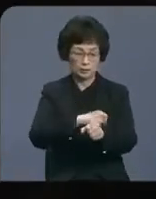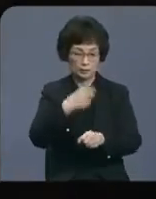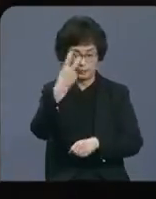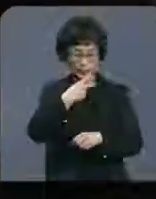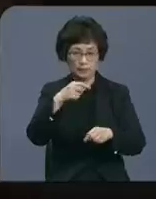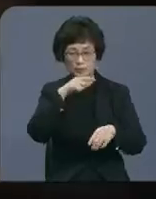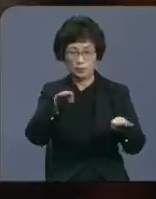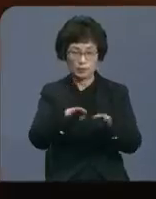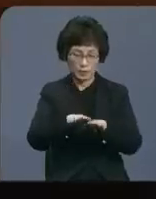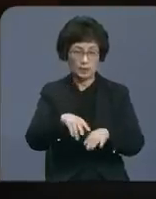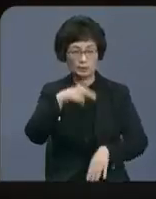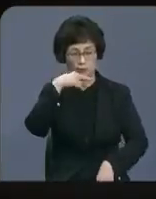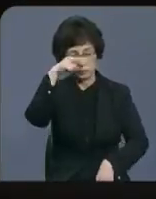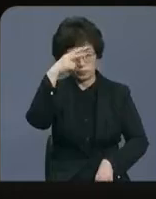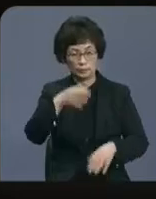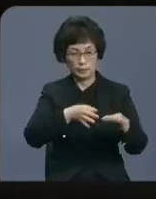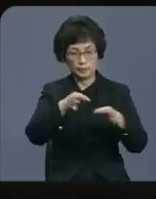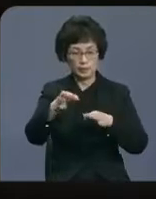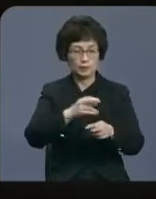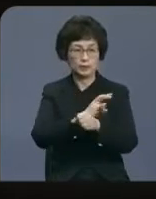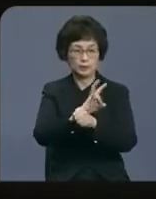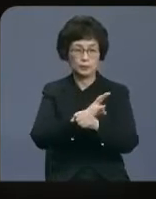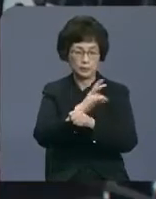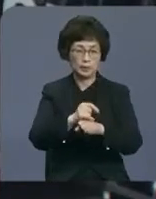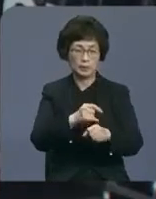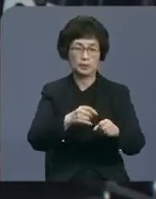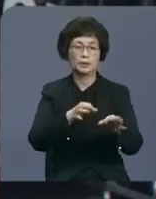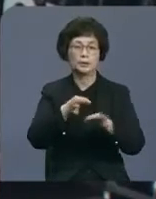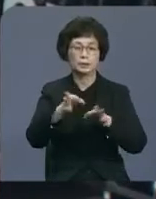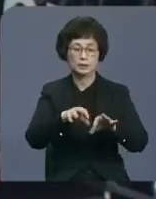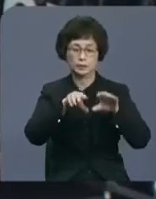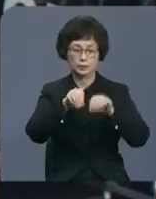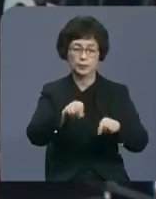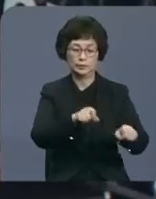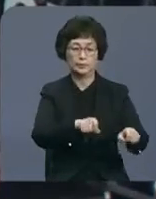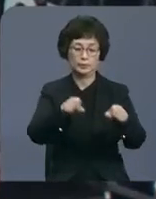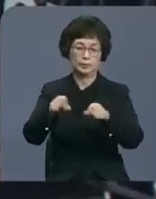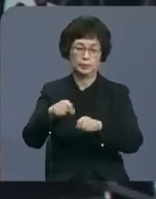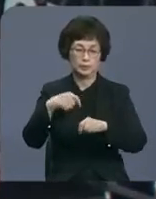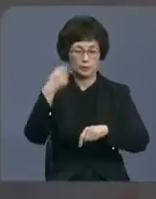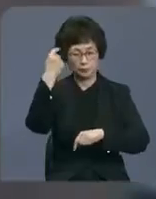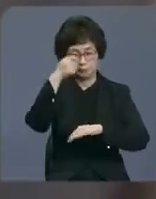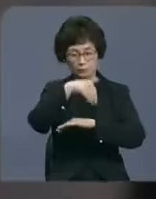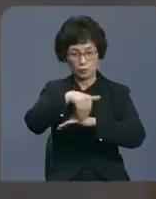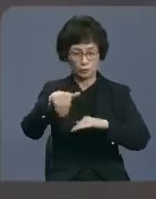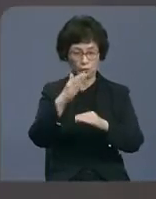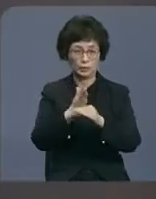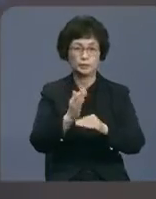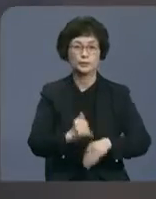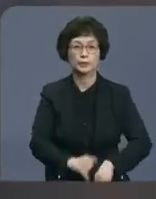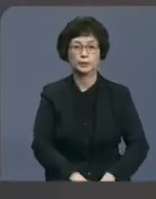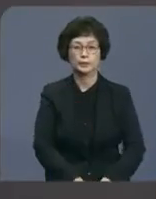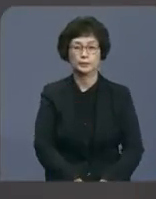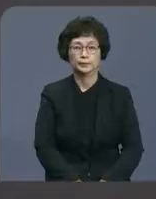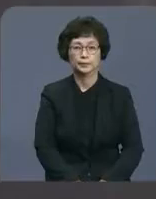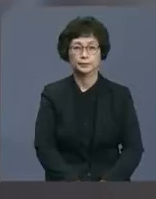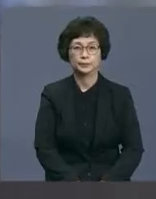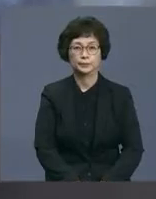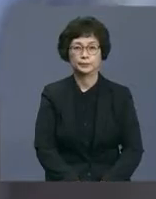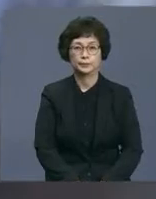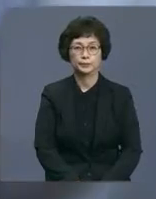인유 웅 시설 등에 대한 24시간 영어 금지 도 연장하는 방안을 검토하고 있습니다 kbs 뉴스 이준석